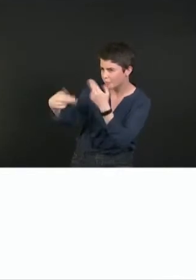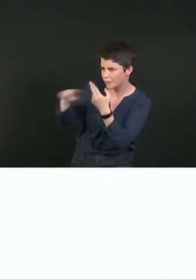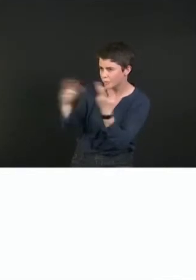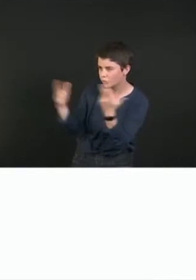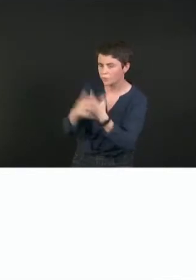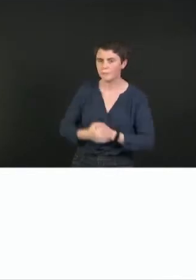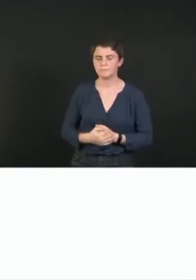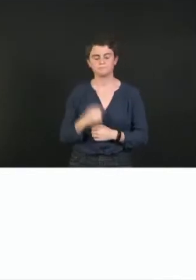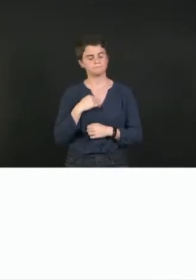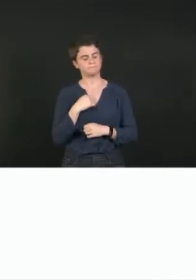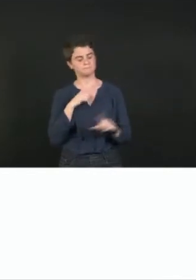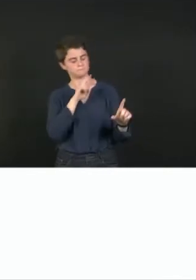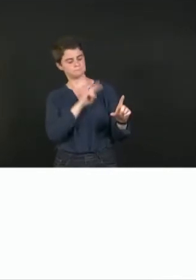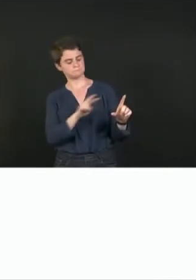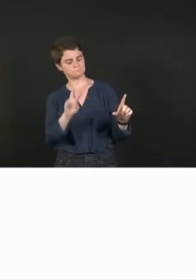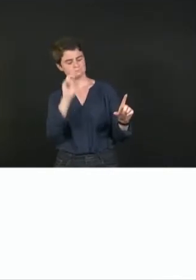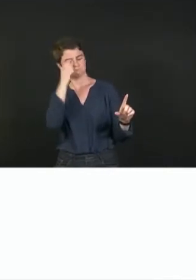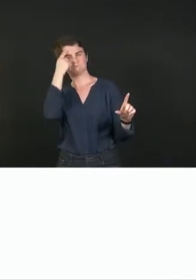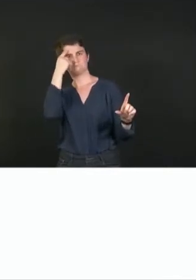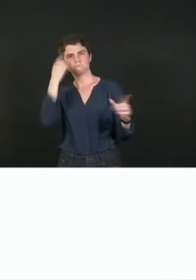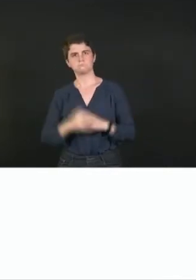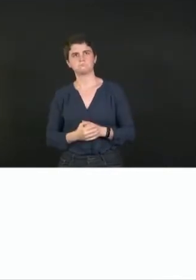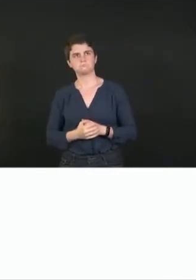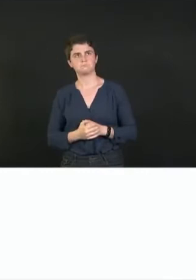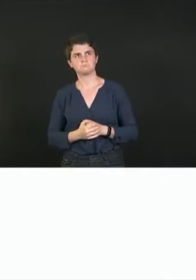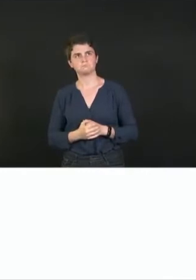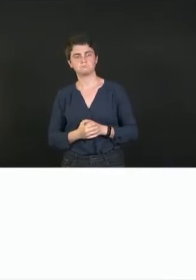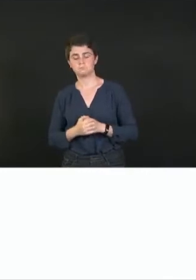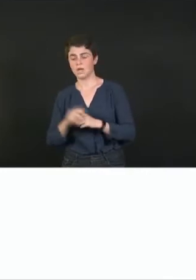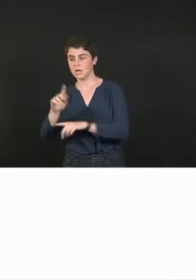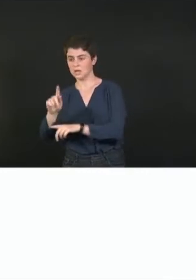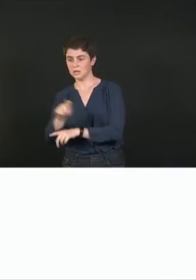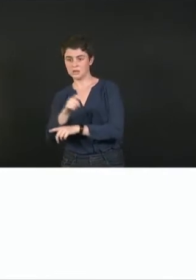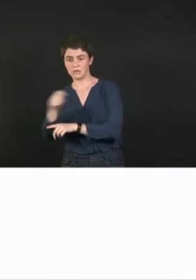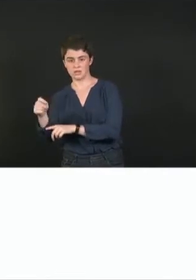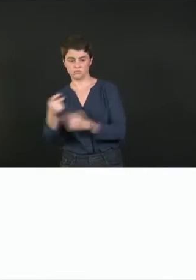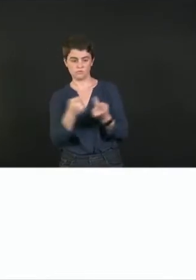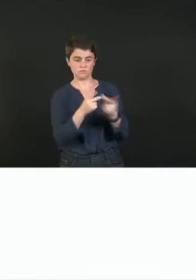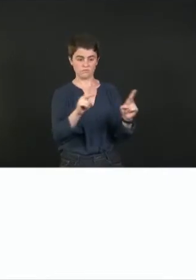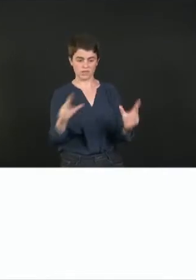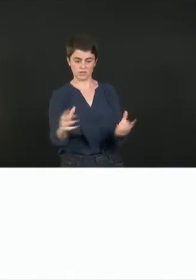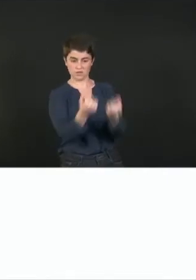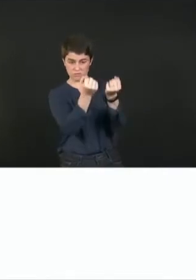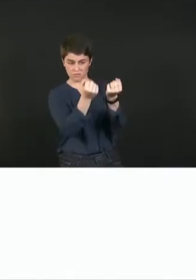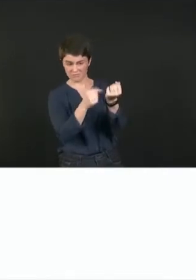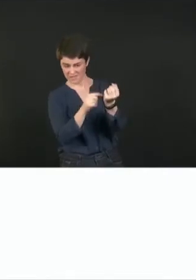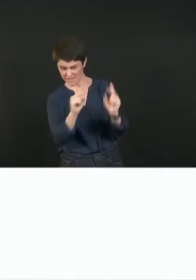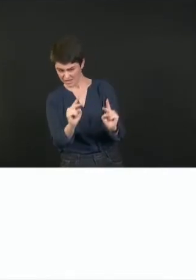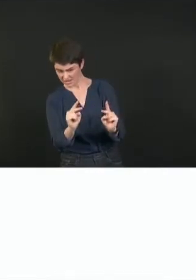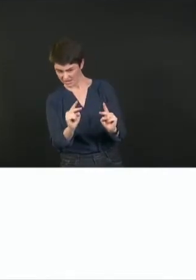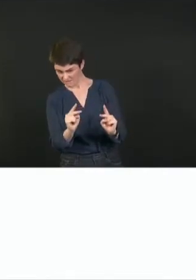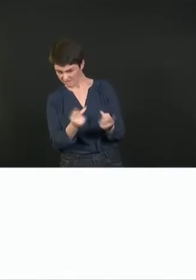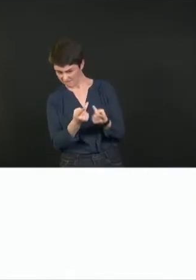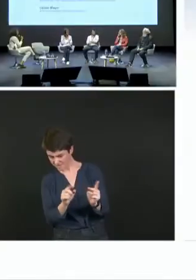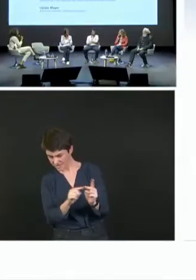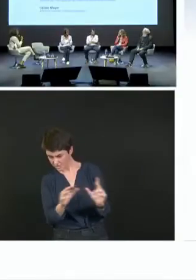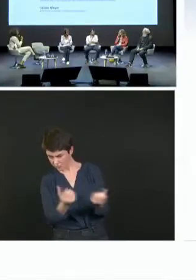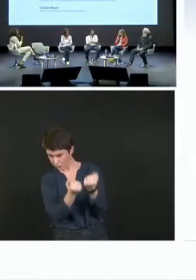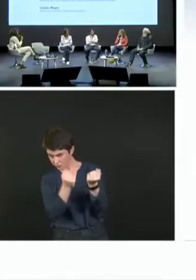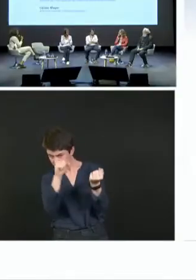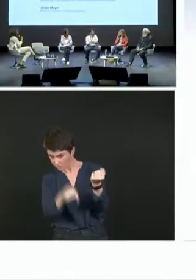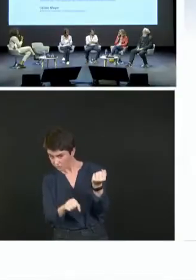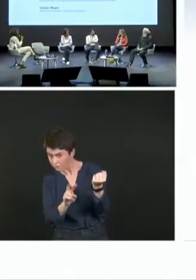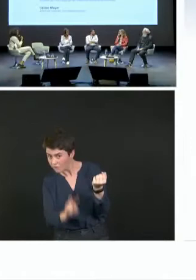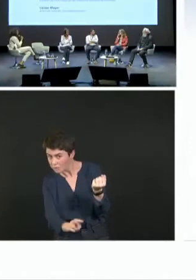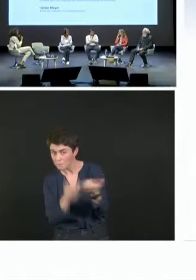Moi, ça m'a fait réagir parce que est-ce que la nature peut sauver la ville? Je ne sais pas en quoi la ville doit être sauvée. Alors peut-être qu'on peut se poser la question du cadre